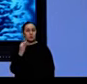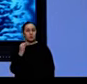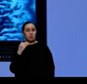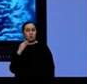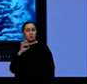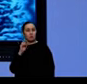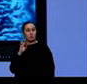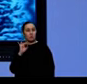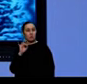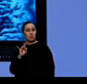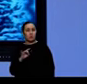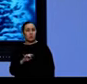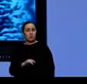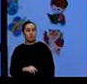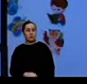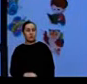shifokor.